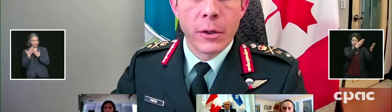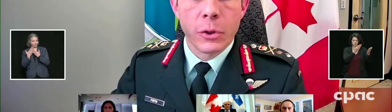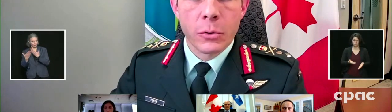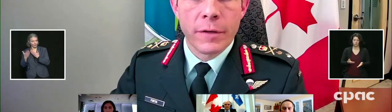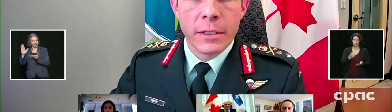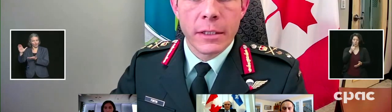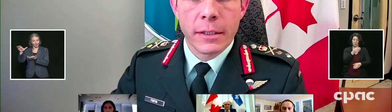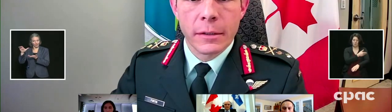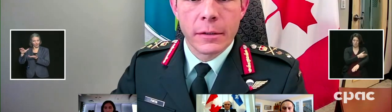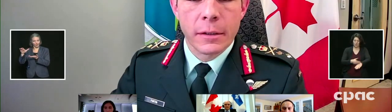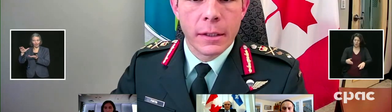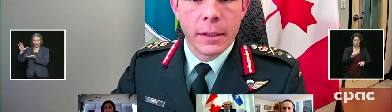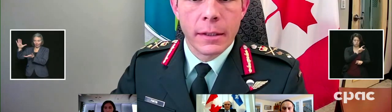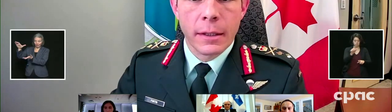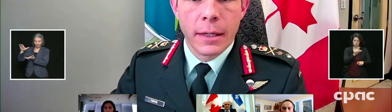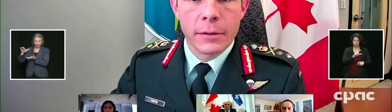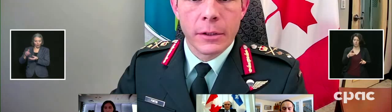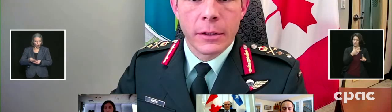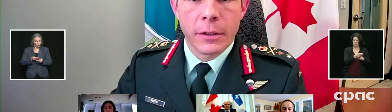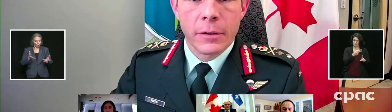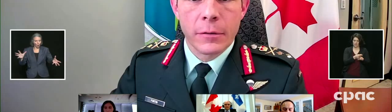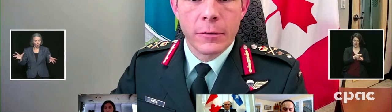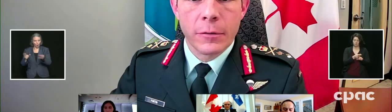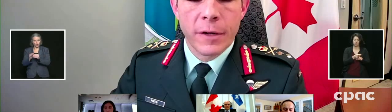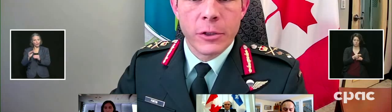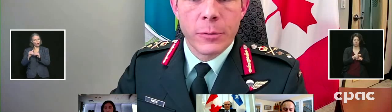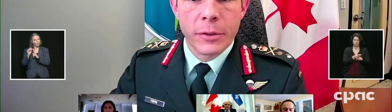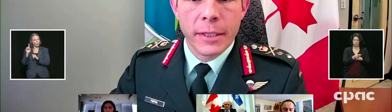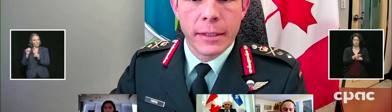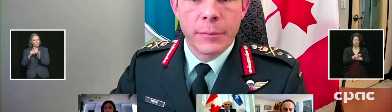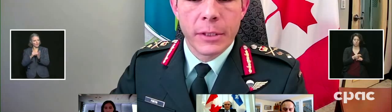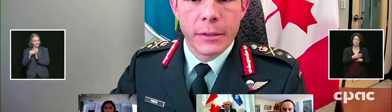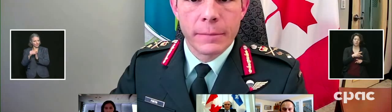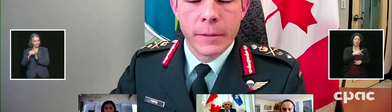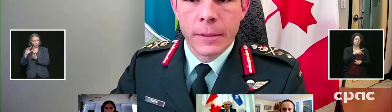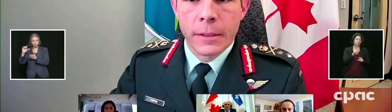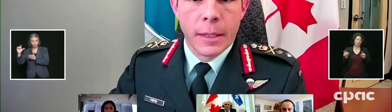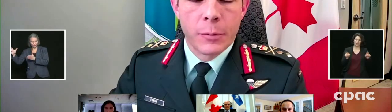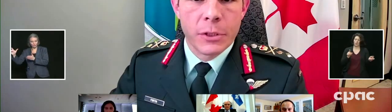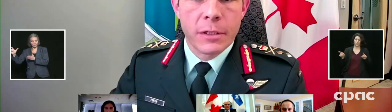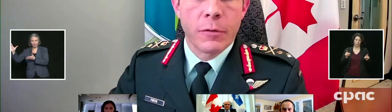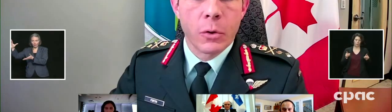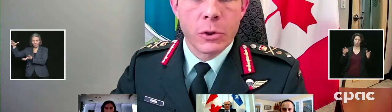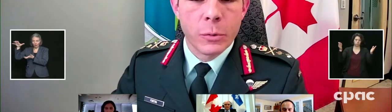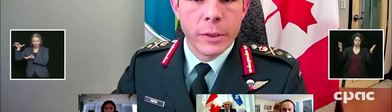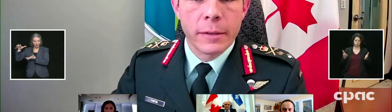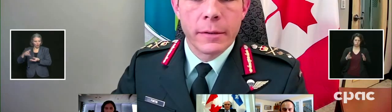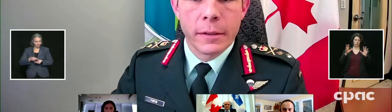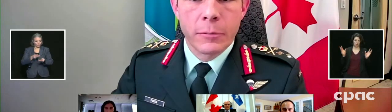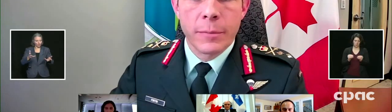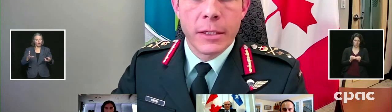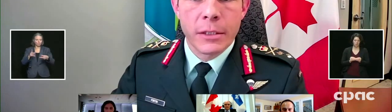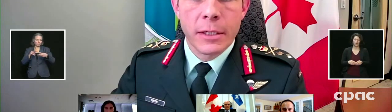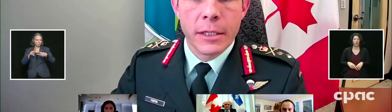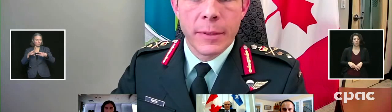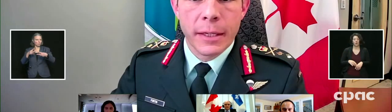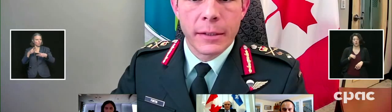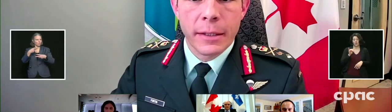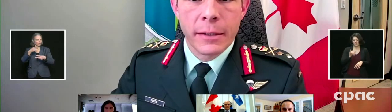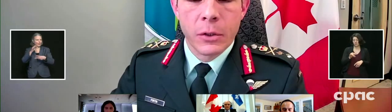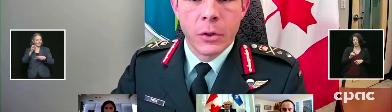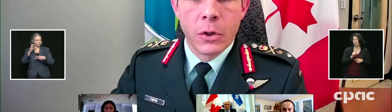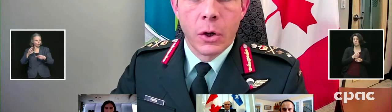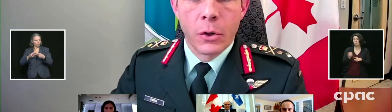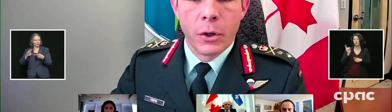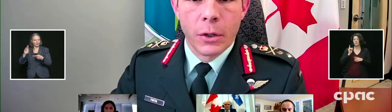million de doses de vaccins entre Pfizer-BioNTech et Moderna. Et puis ça va continuer. Comme j'ai mentionné la semaine